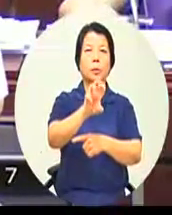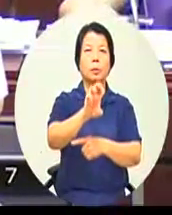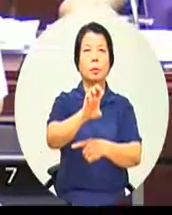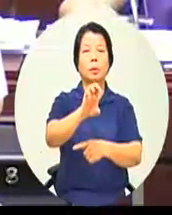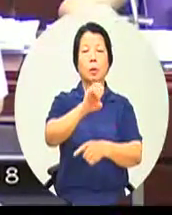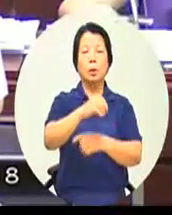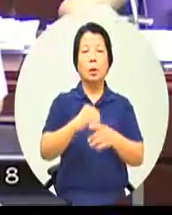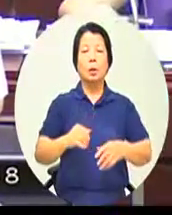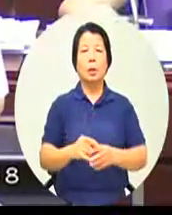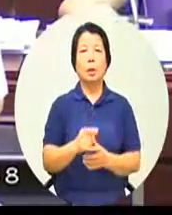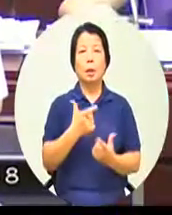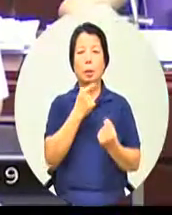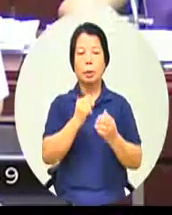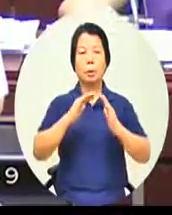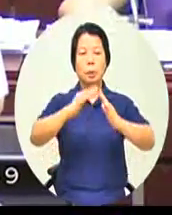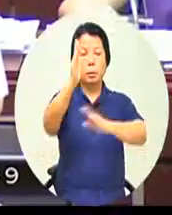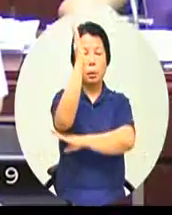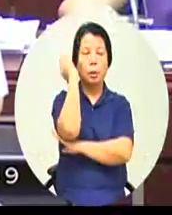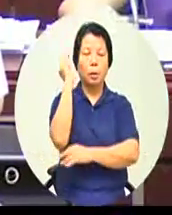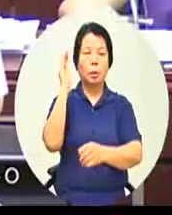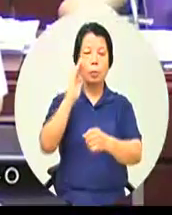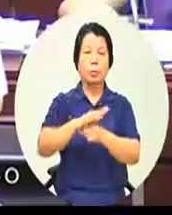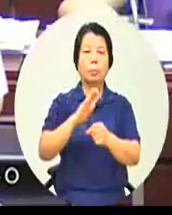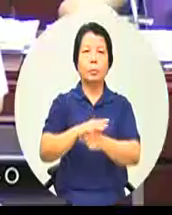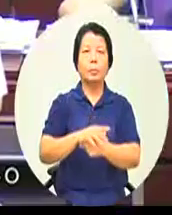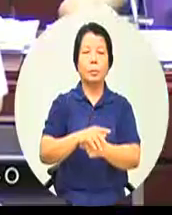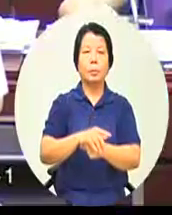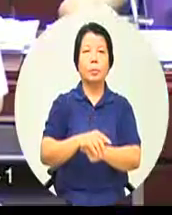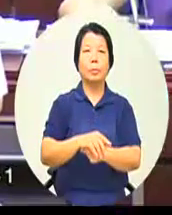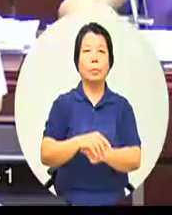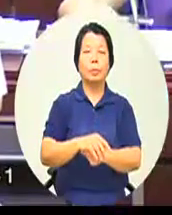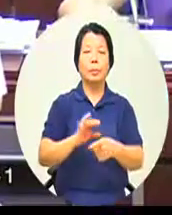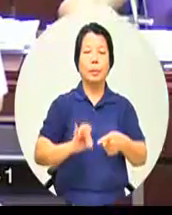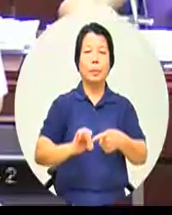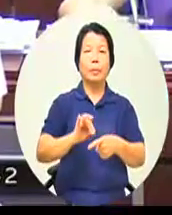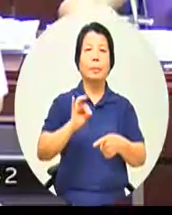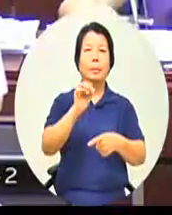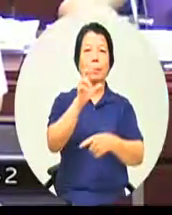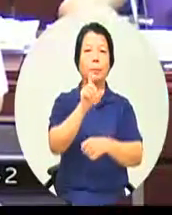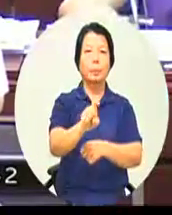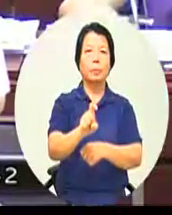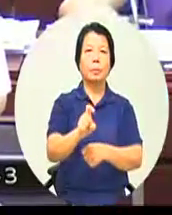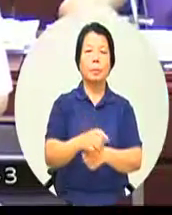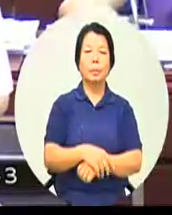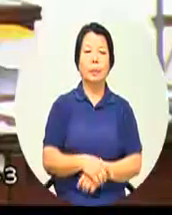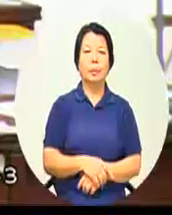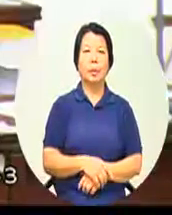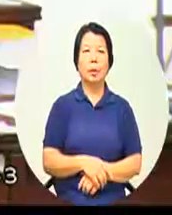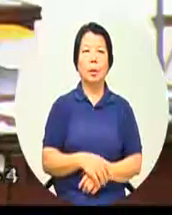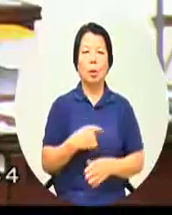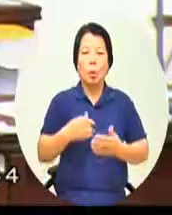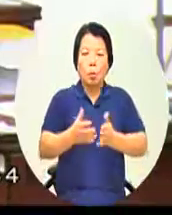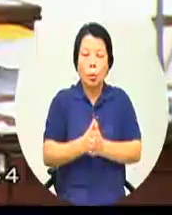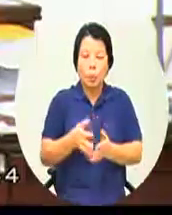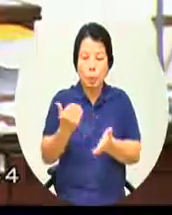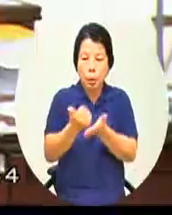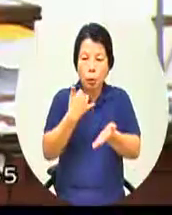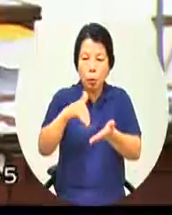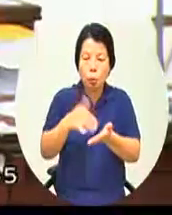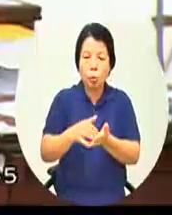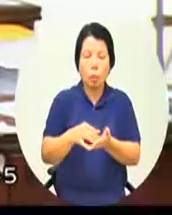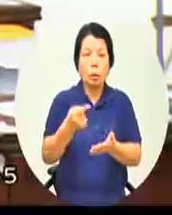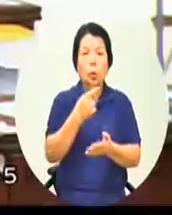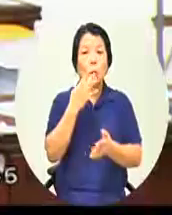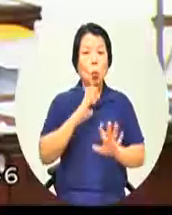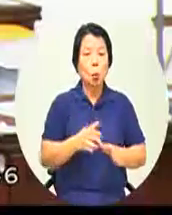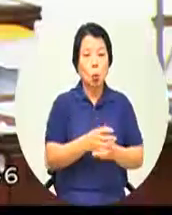政府负担10%，所以这样的方式来讲啊，那财力上比较。 讲的意思吼，伊100%交代能够配合款的，对不对吼？也佫无够的，